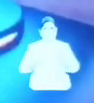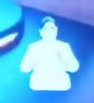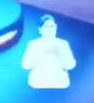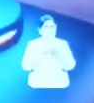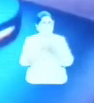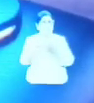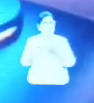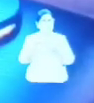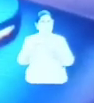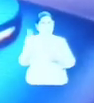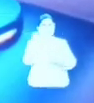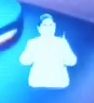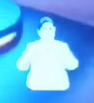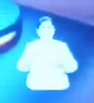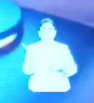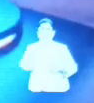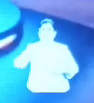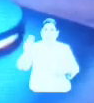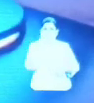این مراسم دیشب.